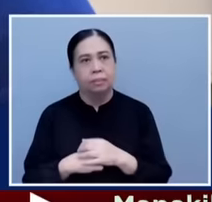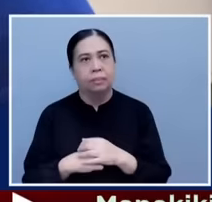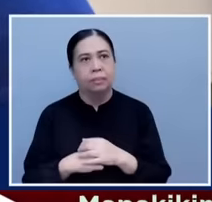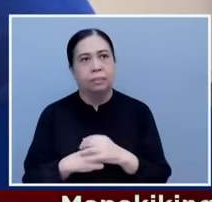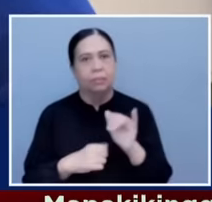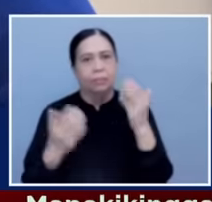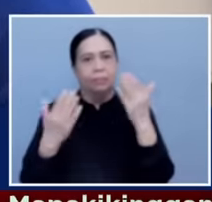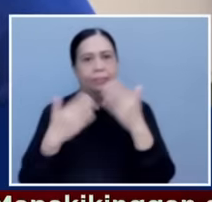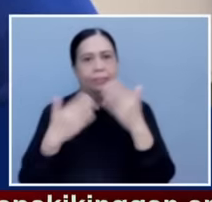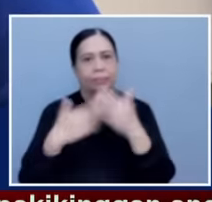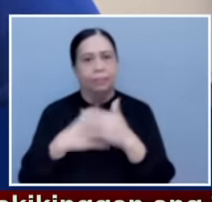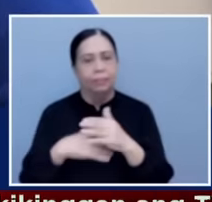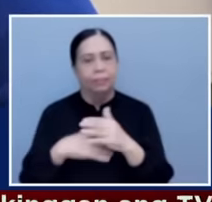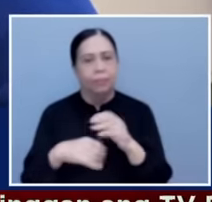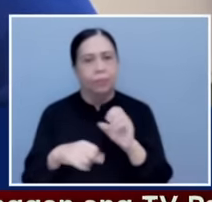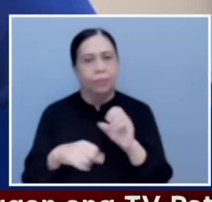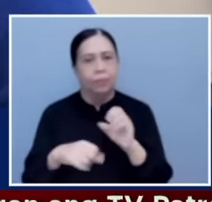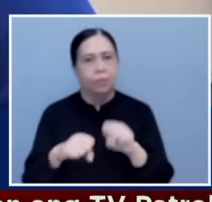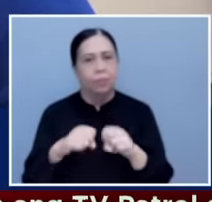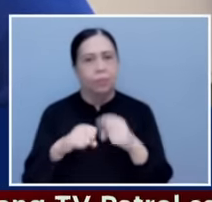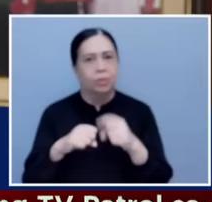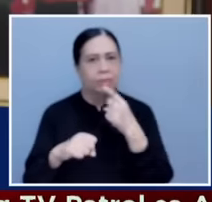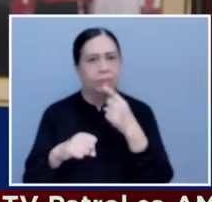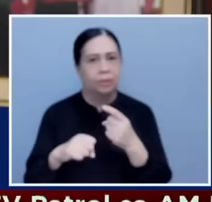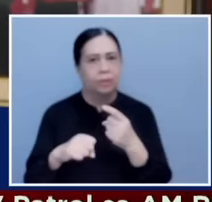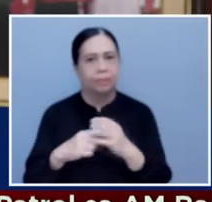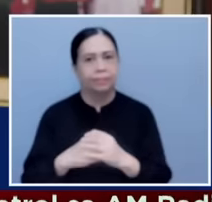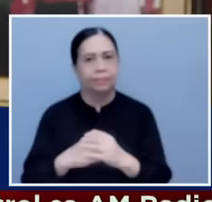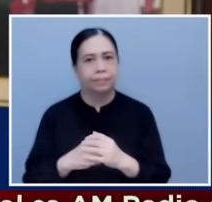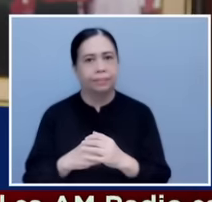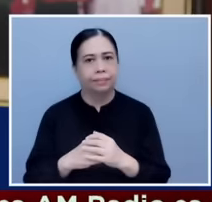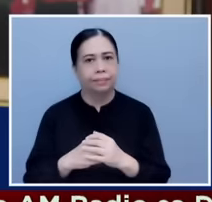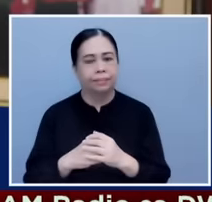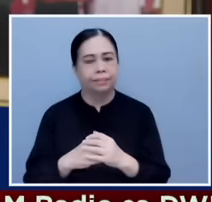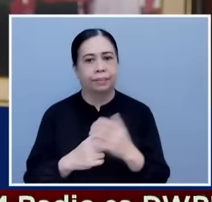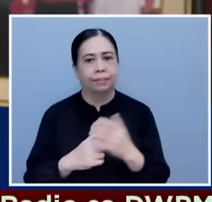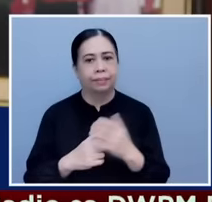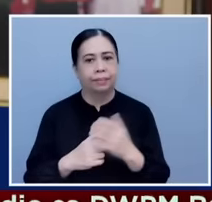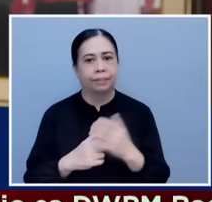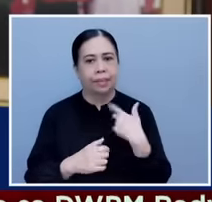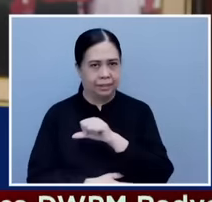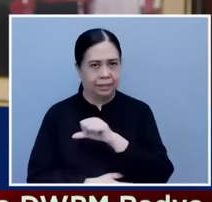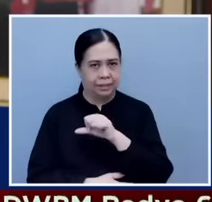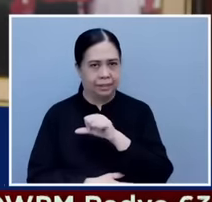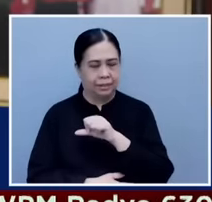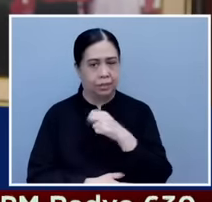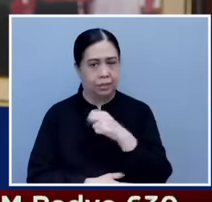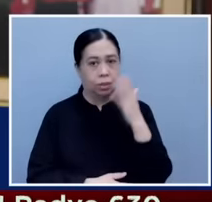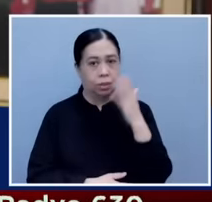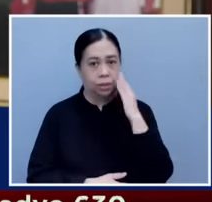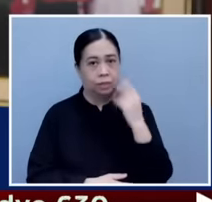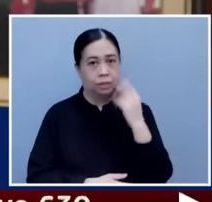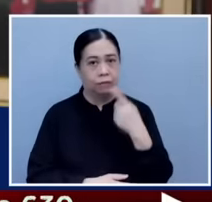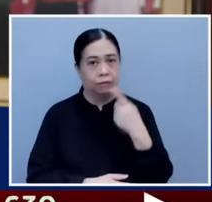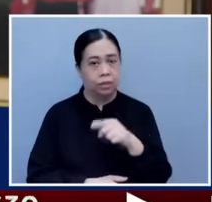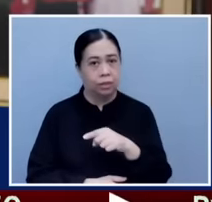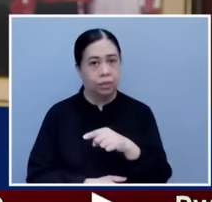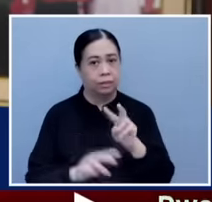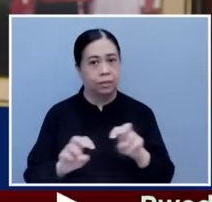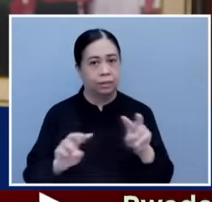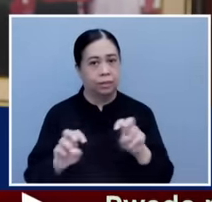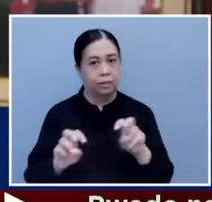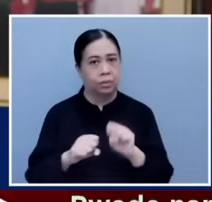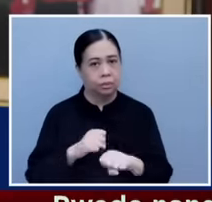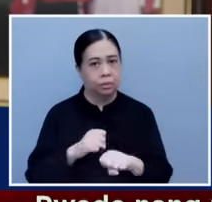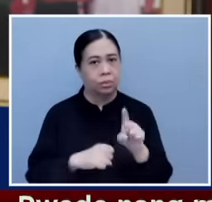Yan sinasabi niya po na parang lasing po siya. Tayo ay nag-request for genital examination para sa ganun ay yung agam-agam natin